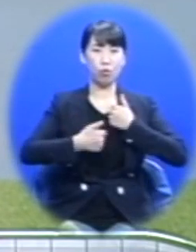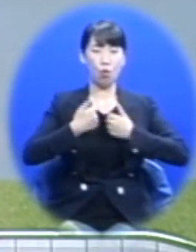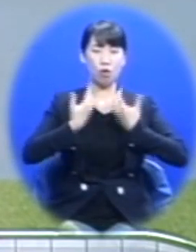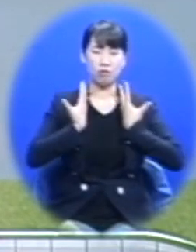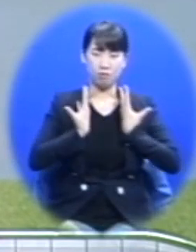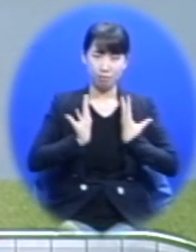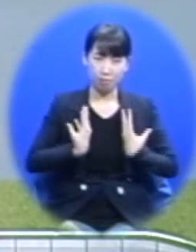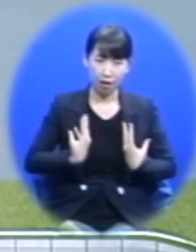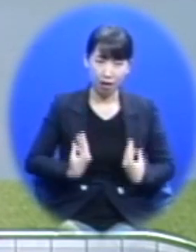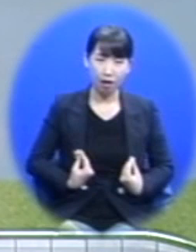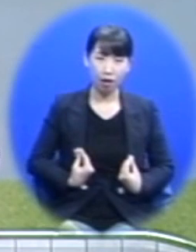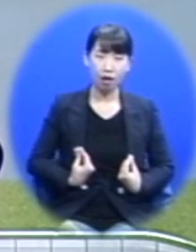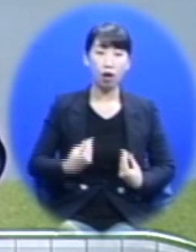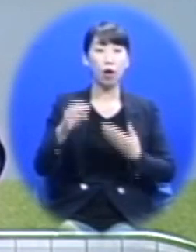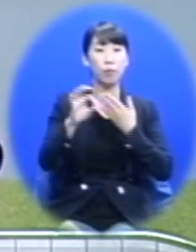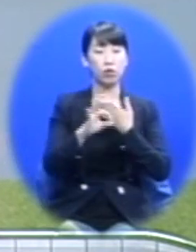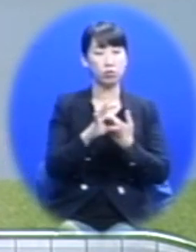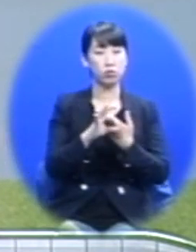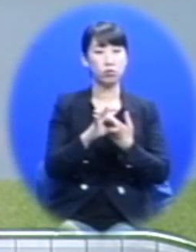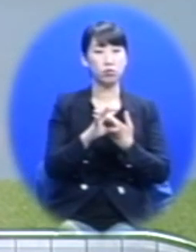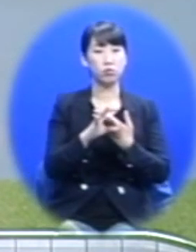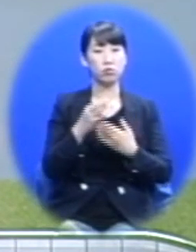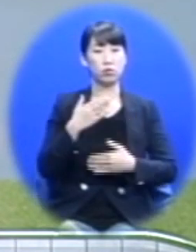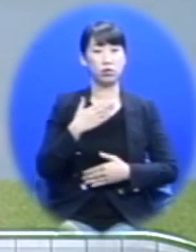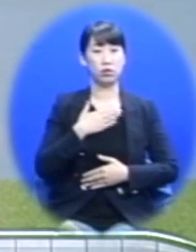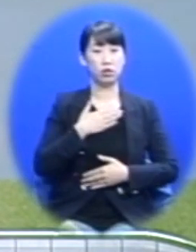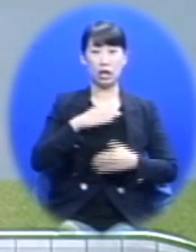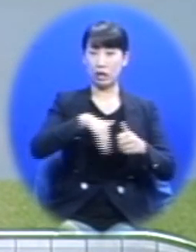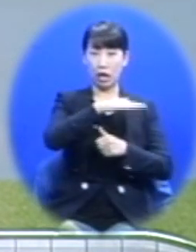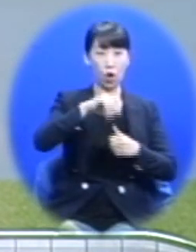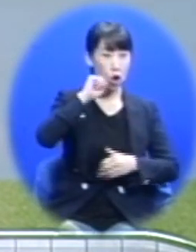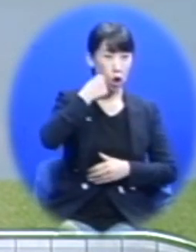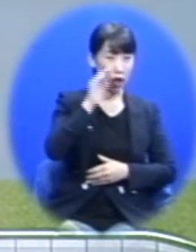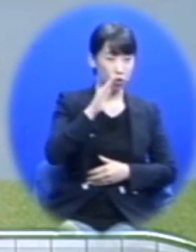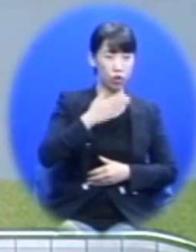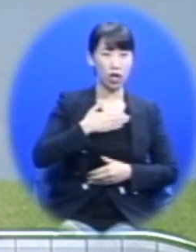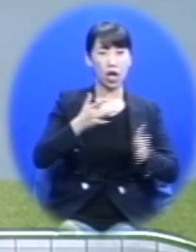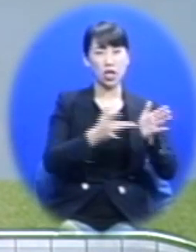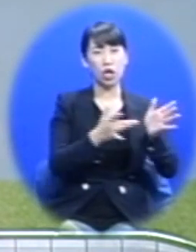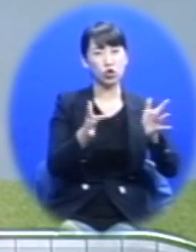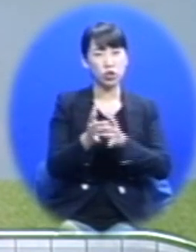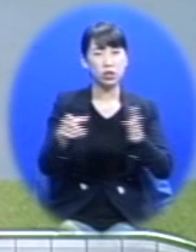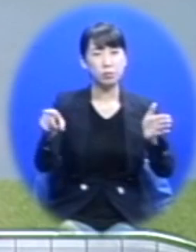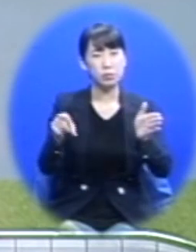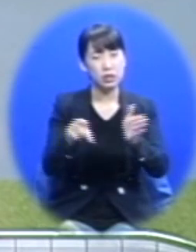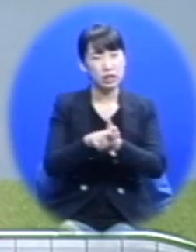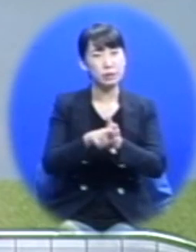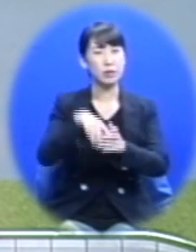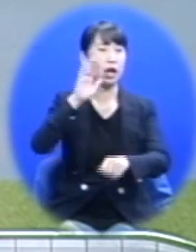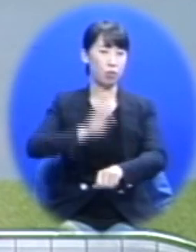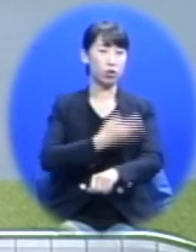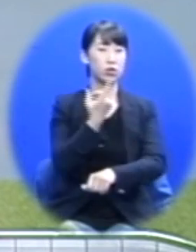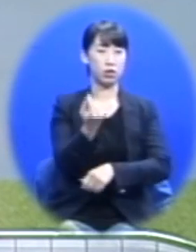절망하고 그런다면 나는 형편이 어려운 게 아니고 아직도 예수님을 바로 믿지 못하고 있는 것입니다.